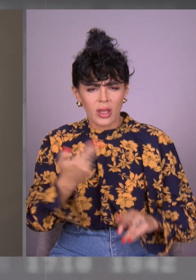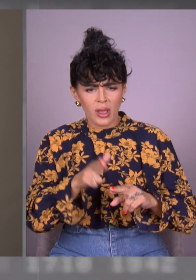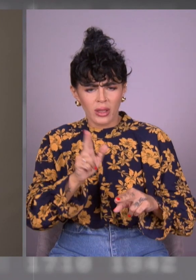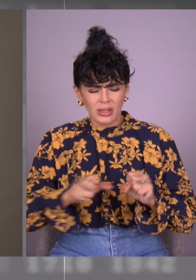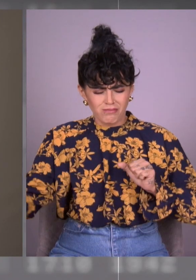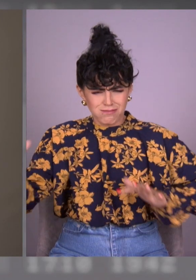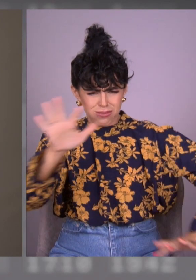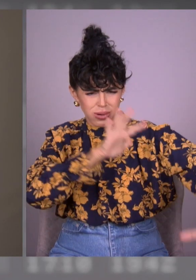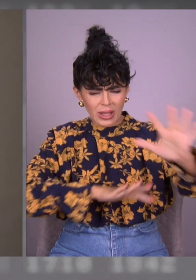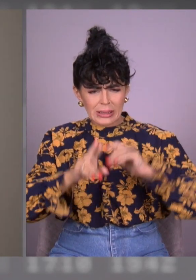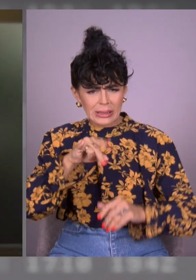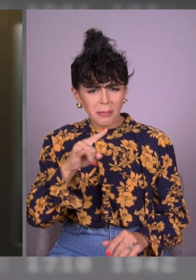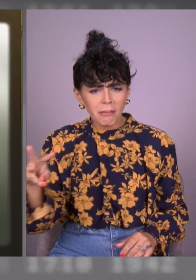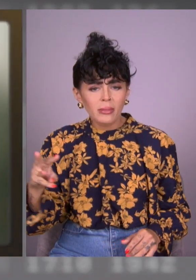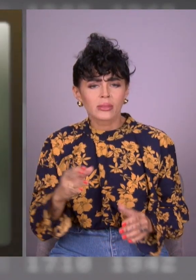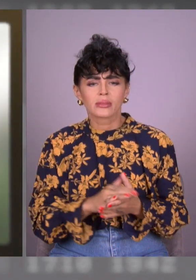весь дим.